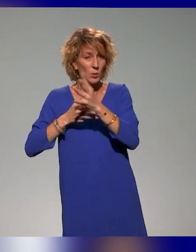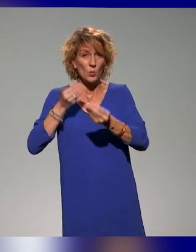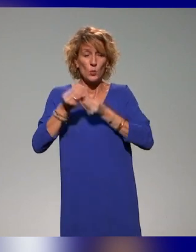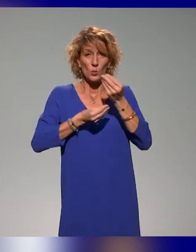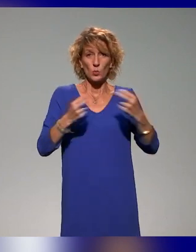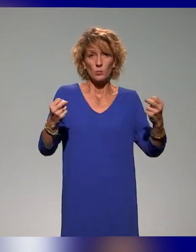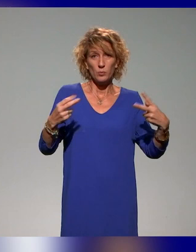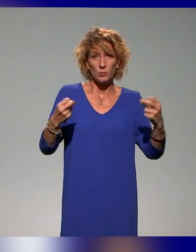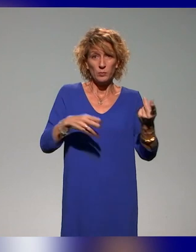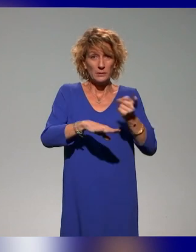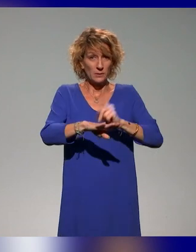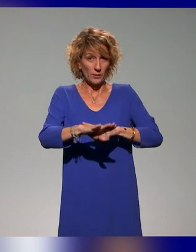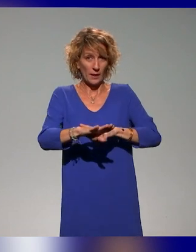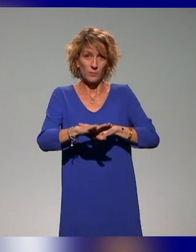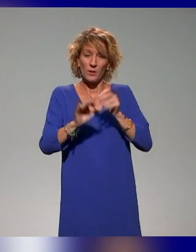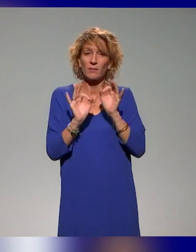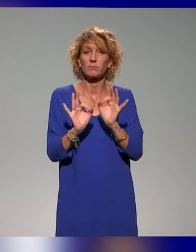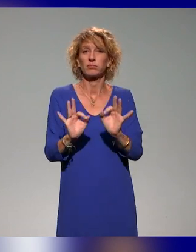soit en sous-titrage en direct,